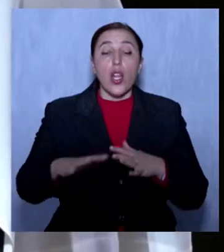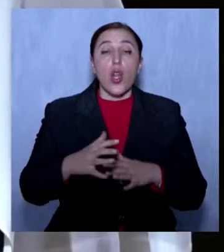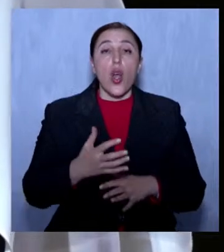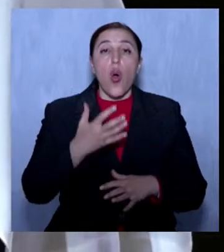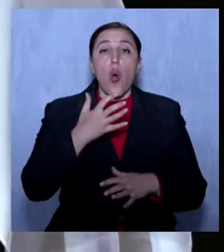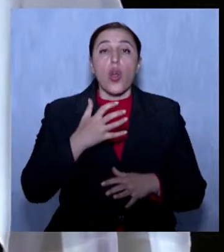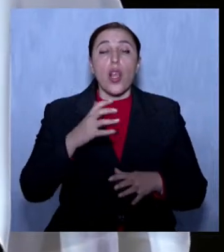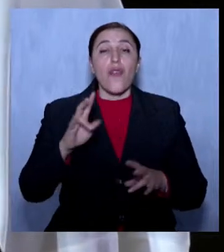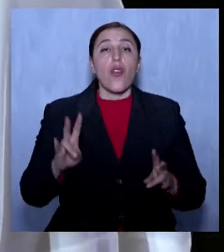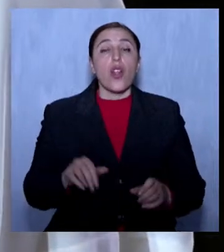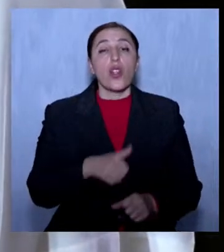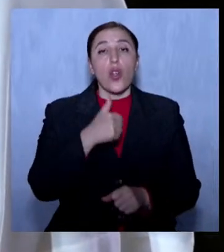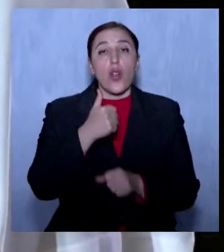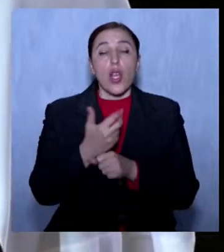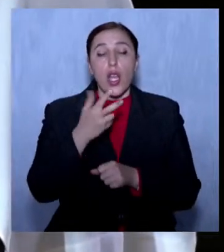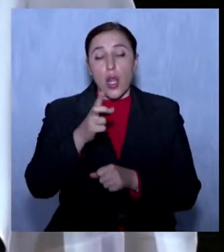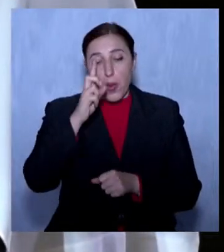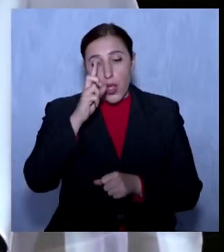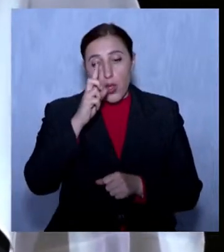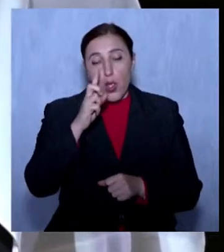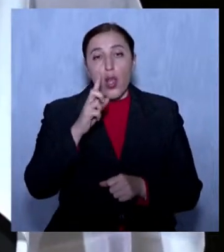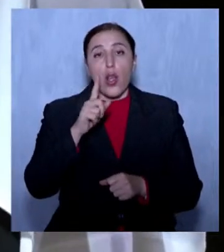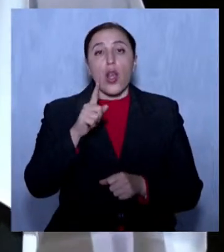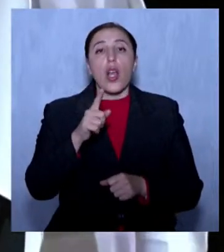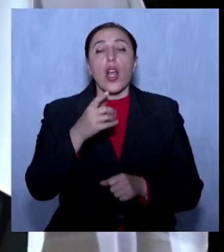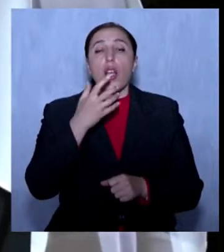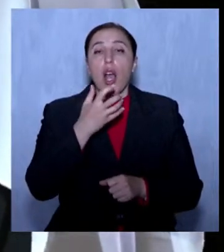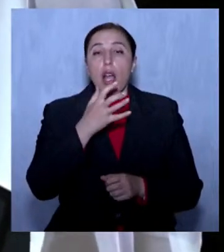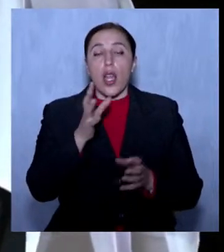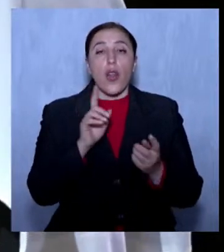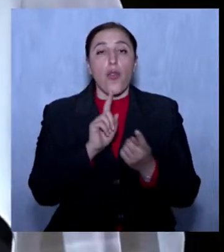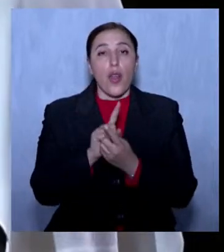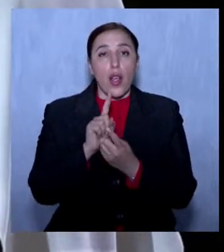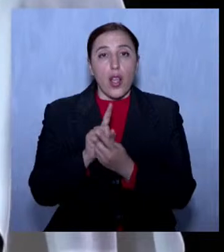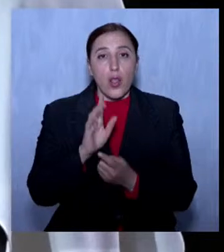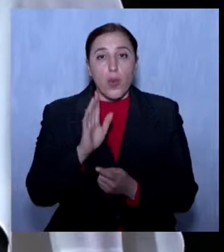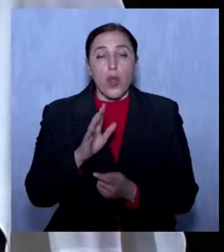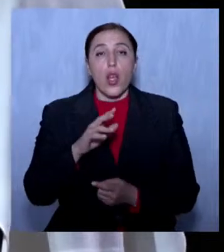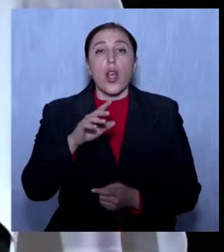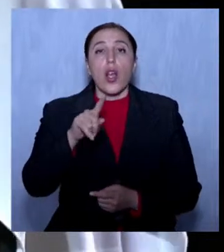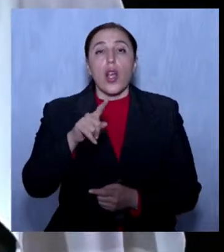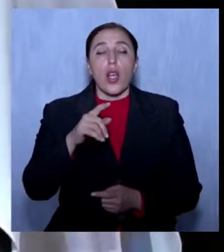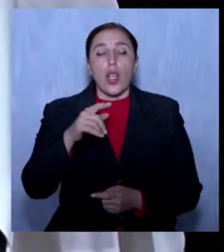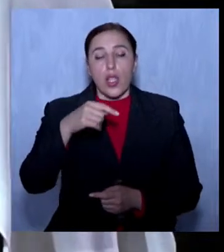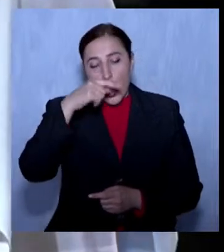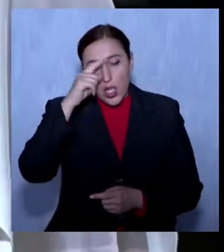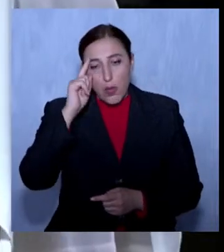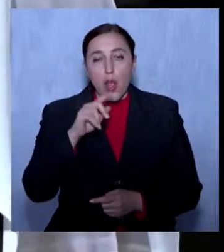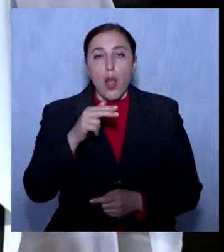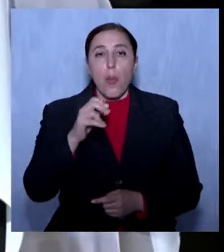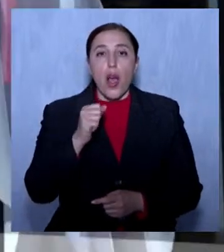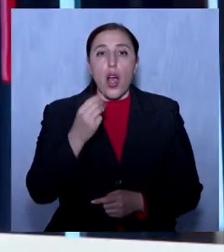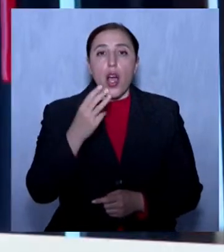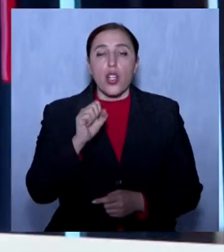հոգևոր առաջնորդների երրակողմ հանդիպումը Ադրբեջանի հոգևոր առաջնորդ Փաշազադեի մասնակցությամբ։